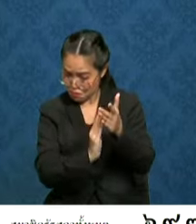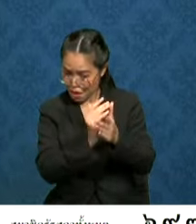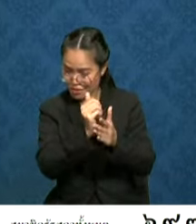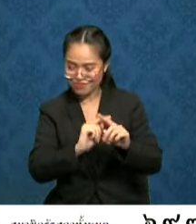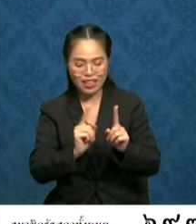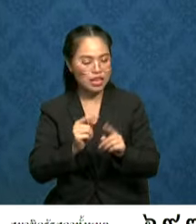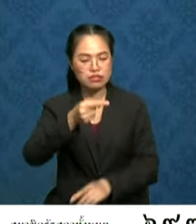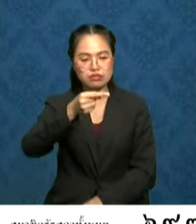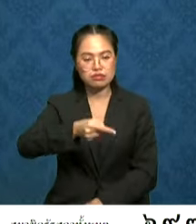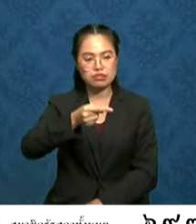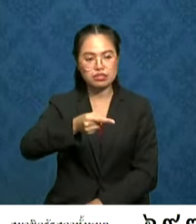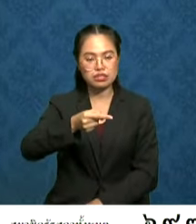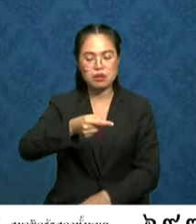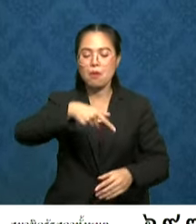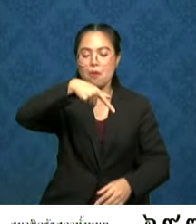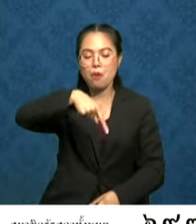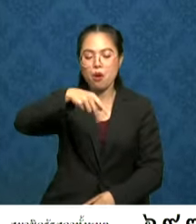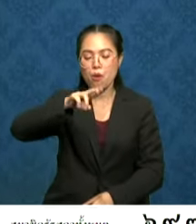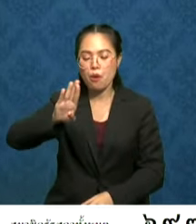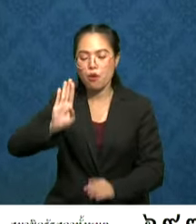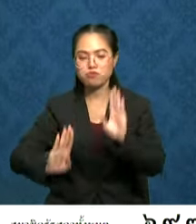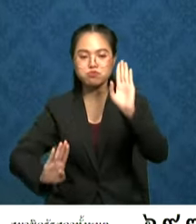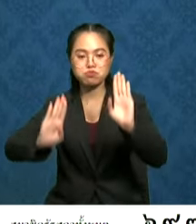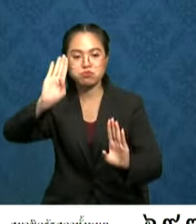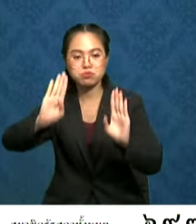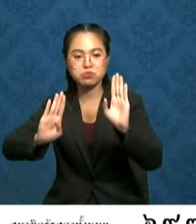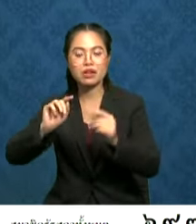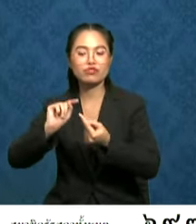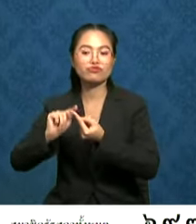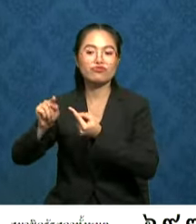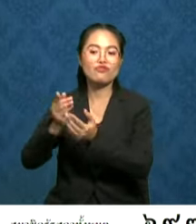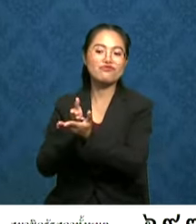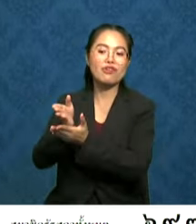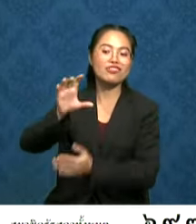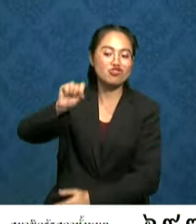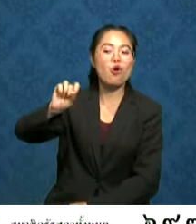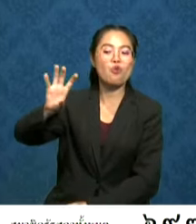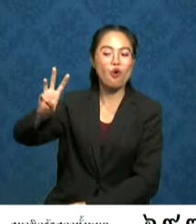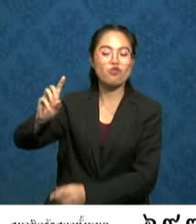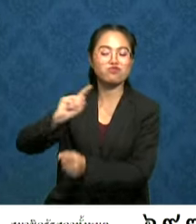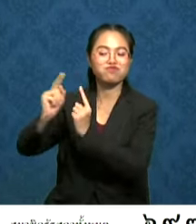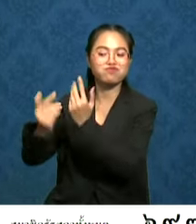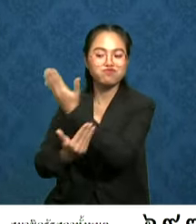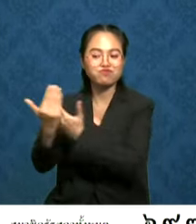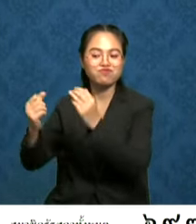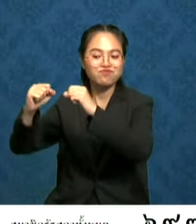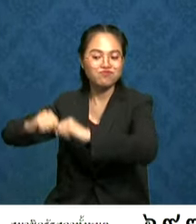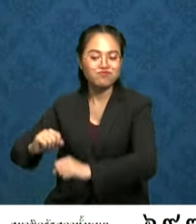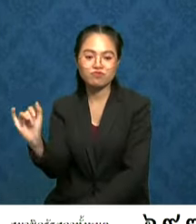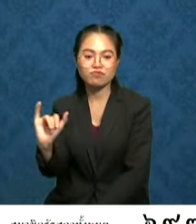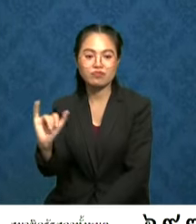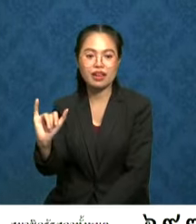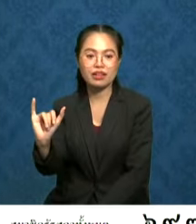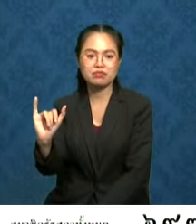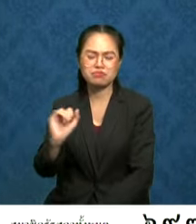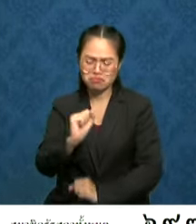แต่ข้อเท็จจริงคือพ.ร.ป.ประชามติยังคาอยู่ในชั้นวุฒิสภาอยู่เลยค่ะยังไม่เสร็จเสียเวล